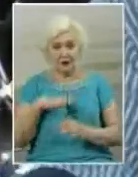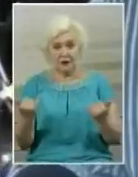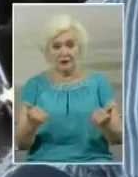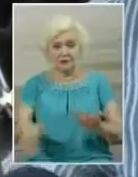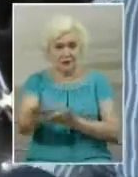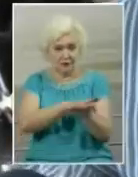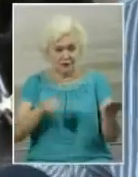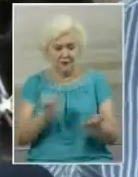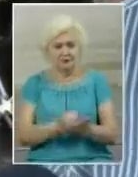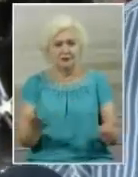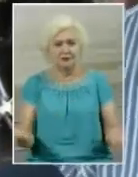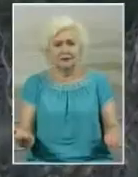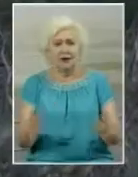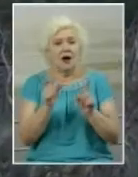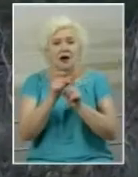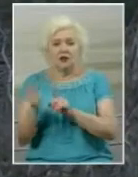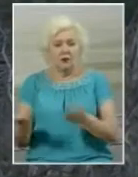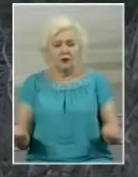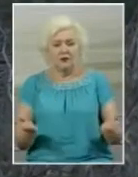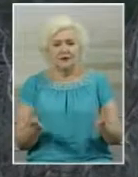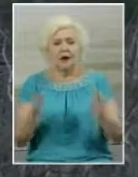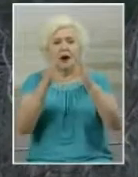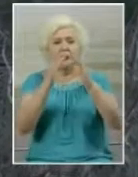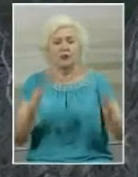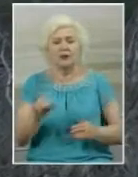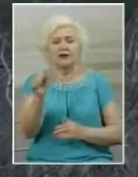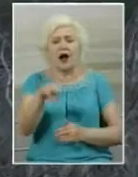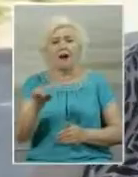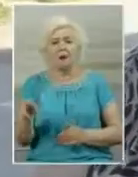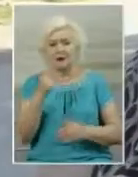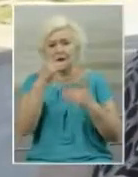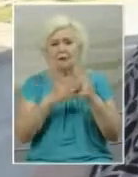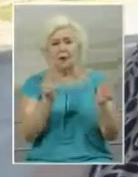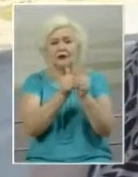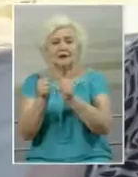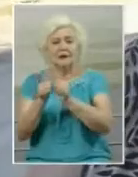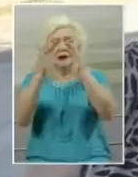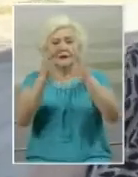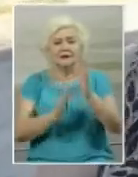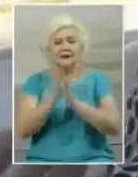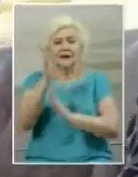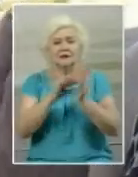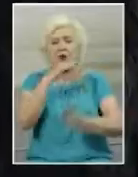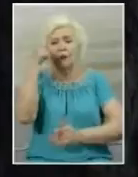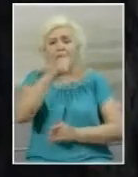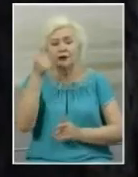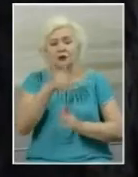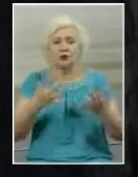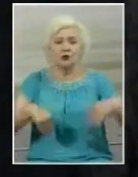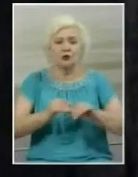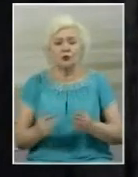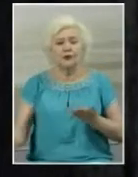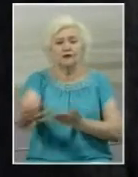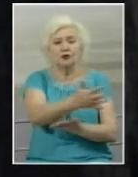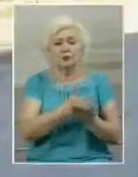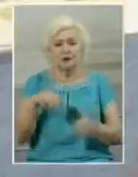от, слов ні. Будинок Альбіни Зігар поруч із лісом. Тут, розповідає жінка, багато років родиною збирають